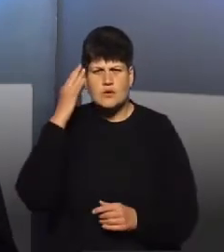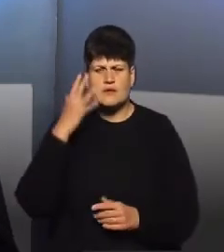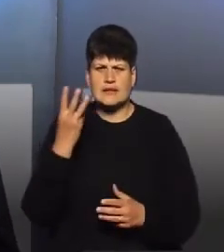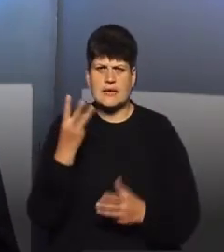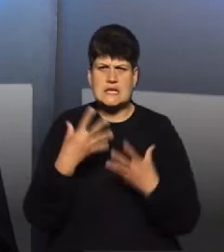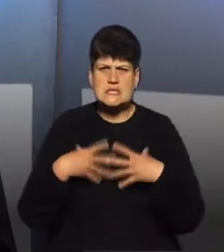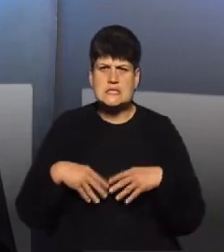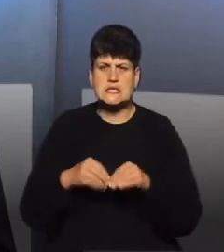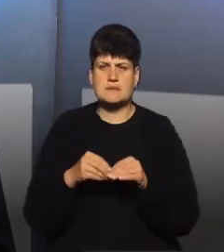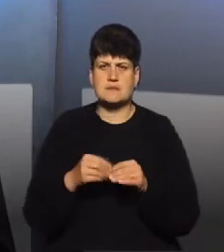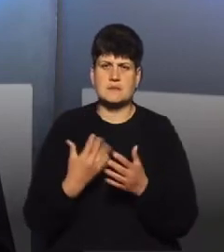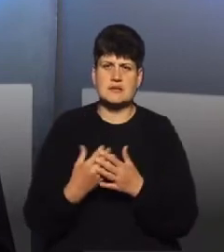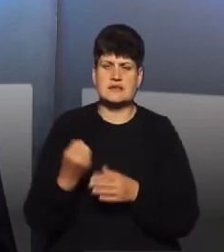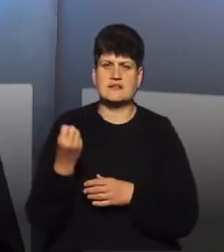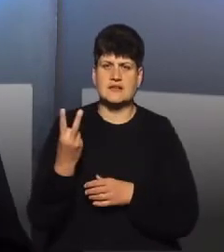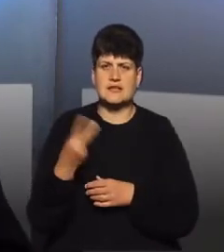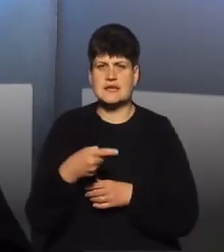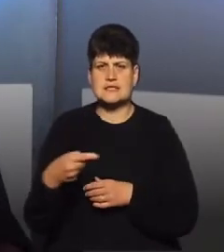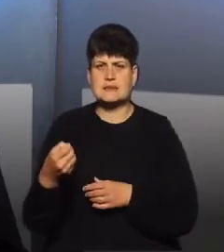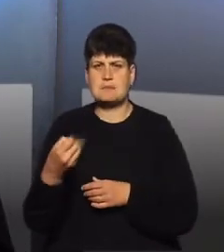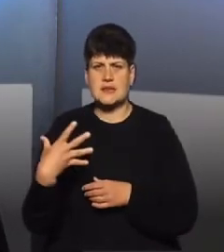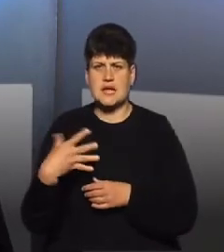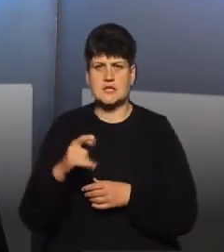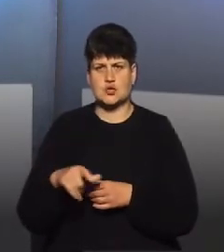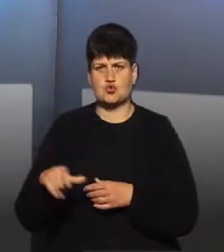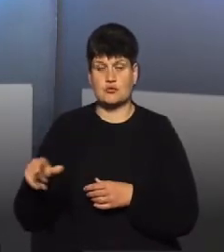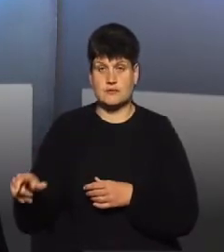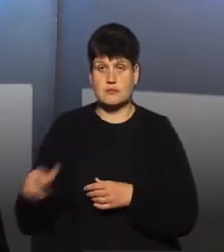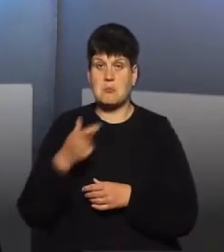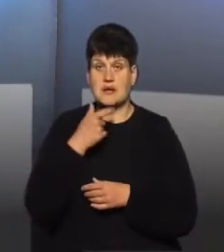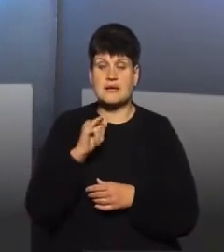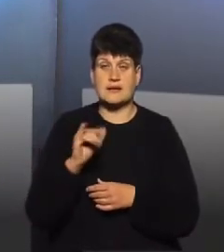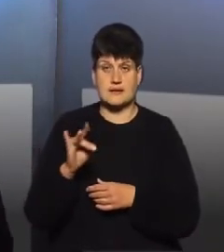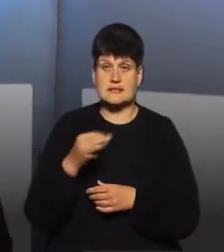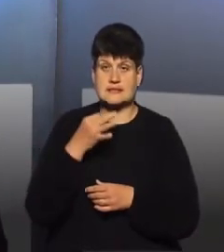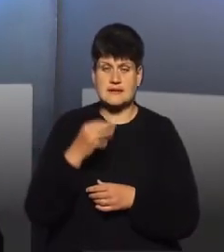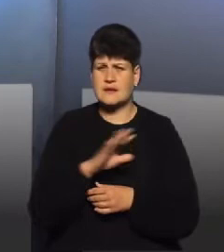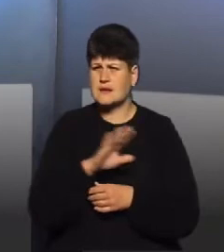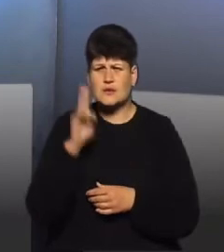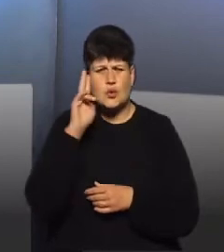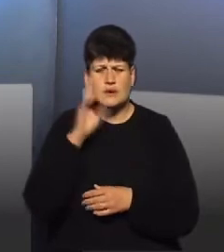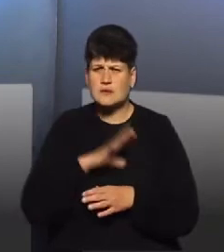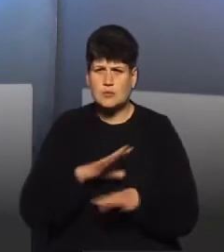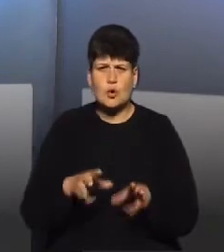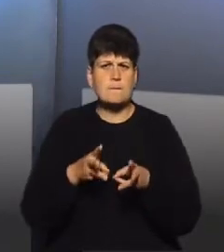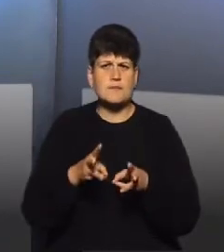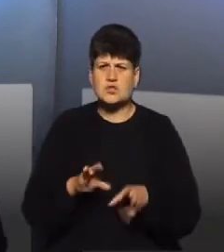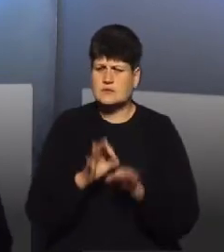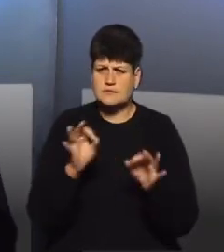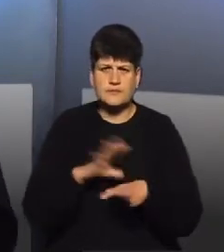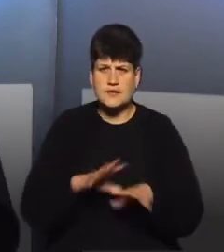мінімум 12-15 чоловік. Пані Іра сказала, ні туалету, ні пічки, готові ті